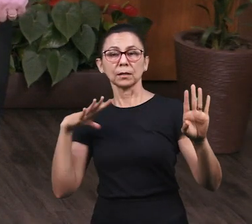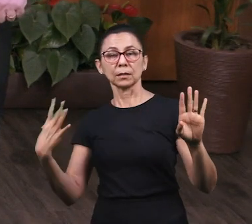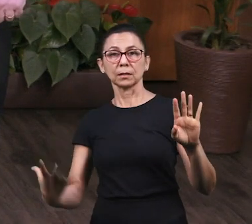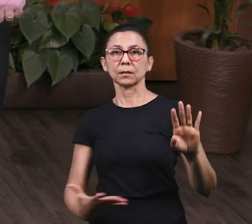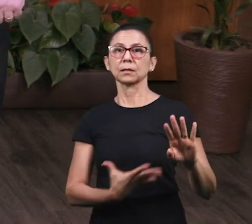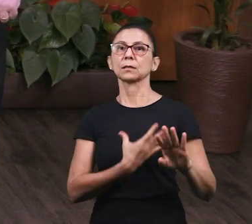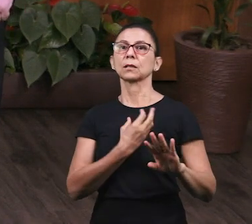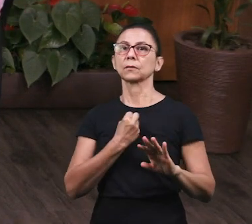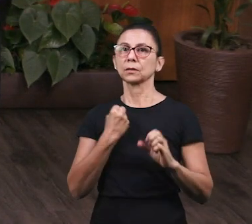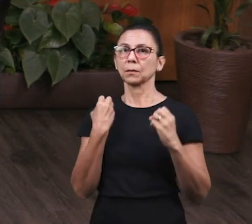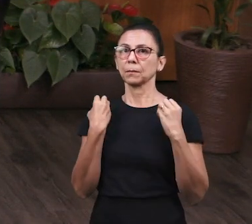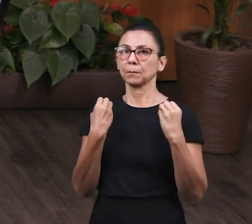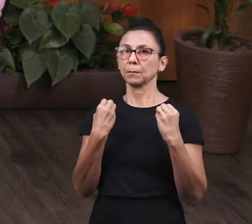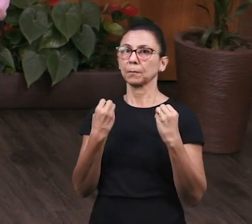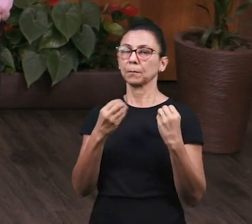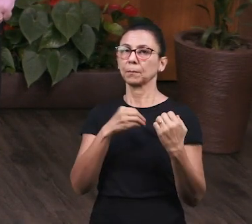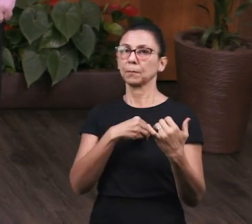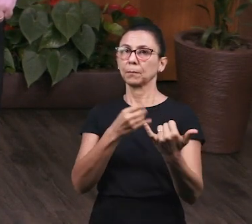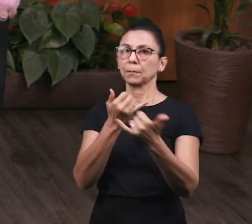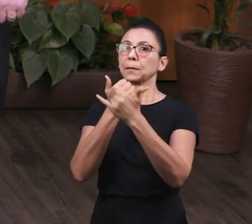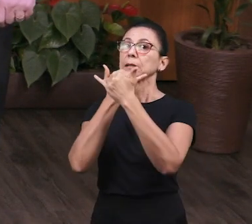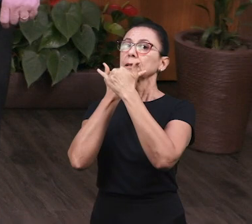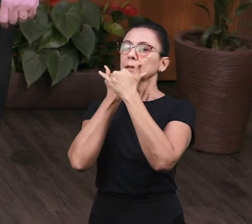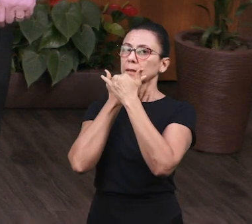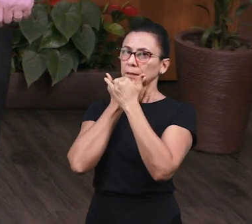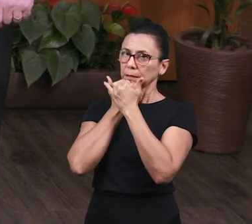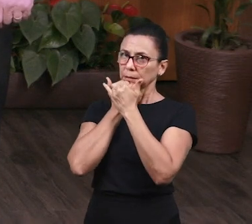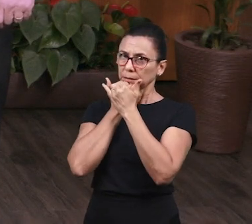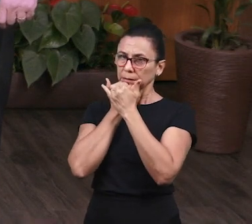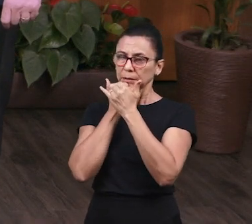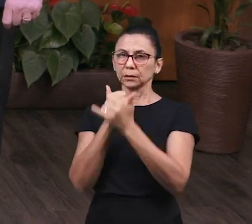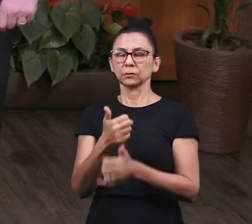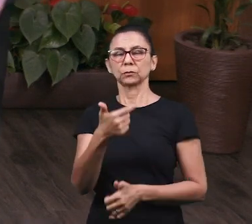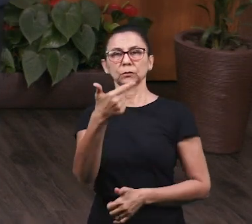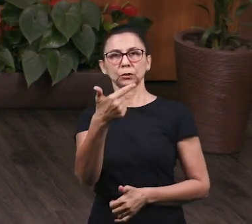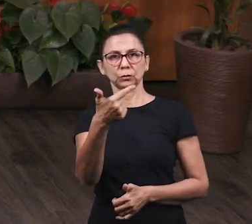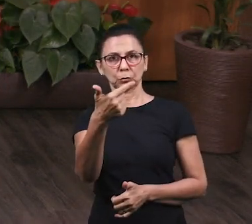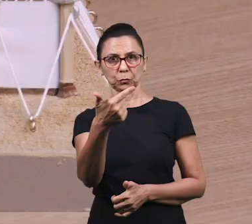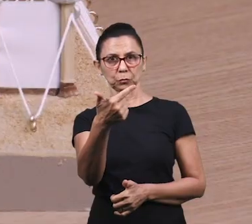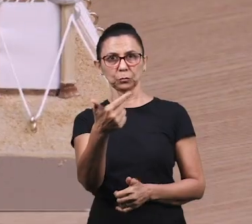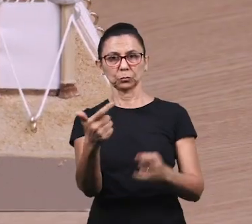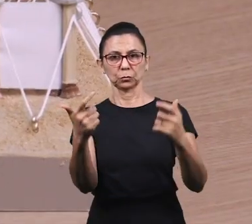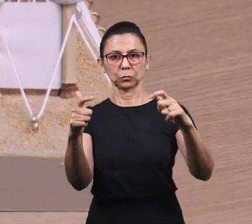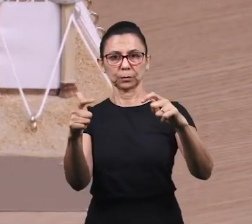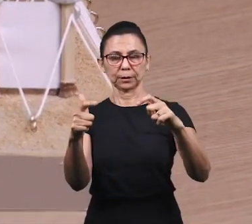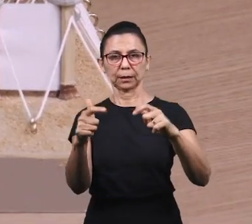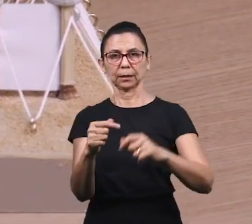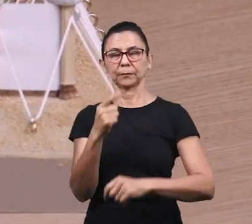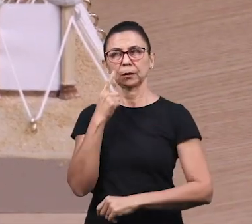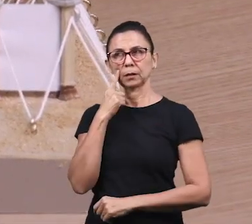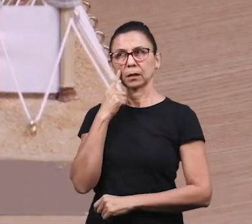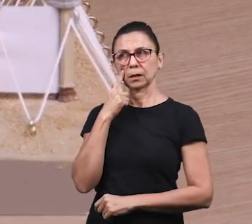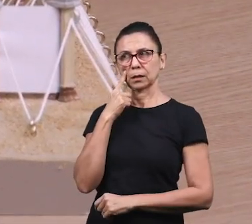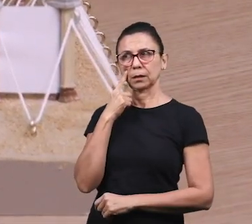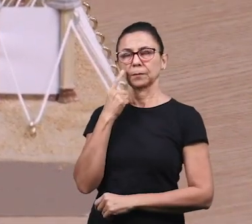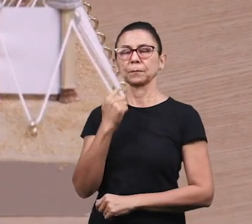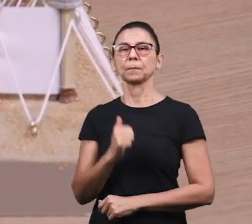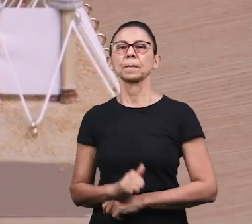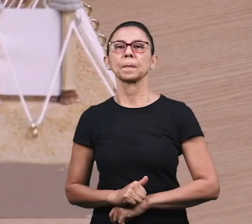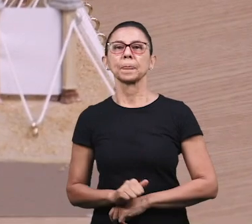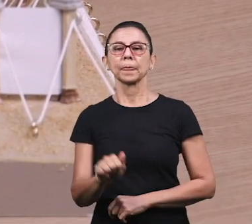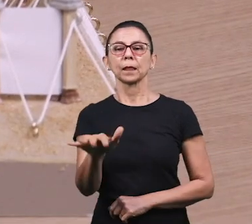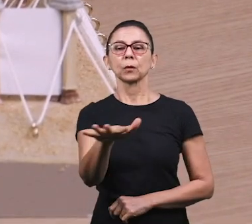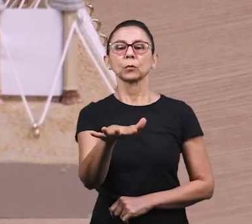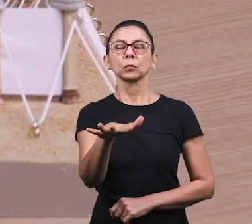pardon des péchés. Il y avait le deuxième jeu de rideau qui était là, qui donnait accès au